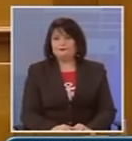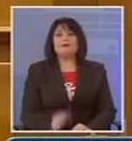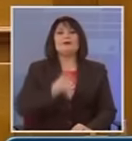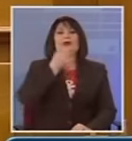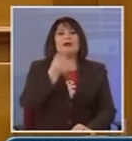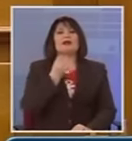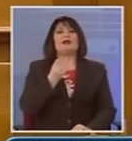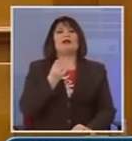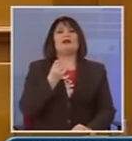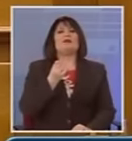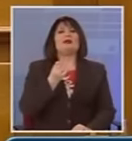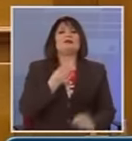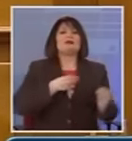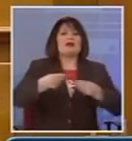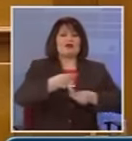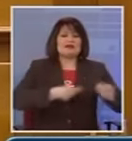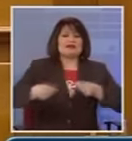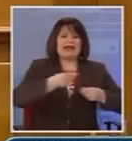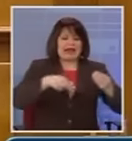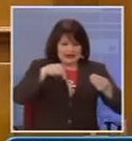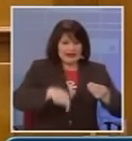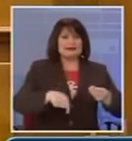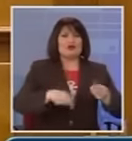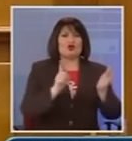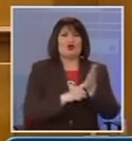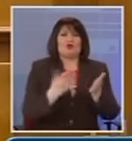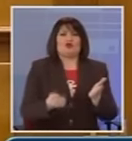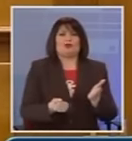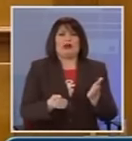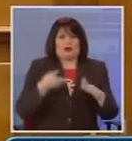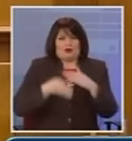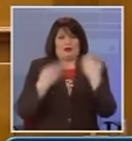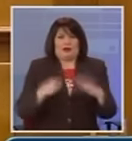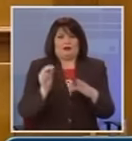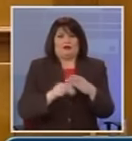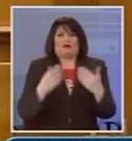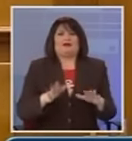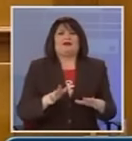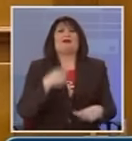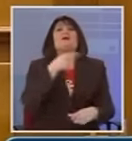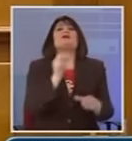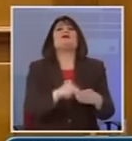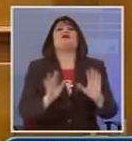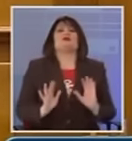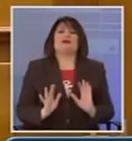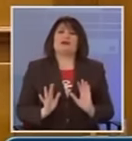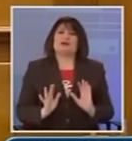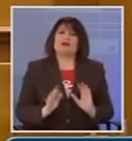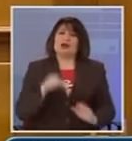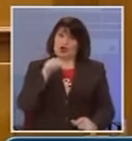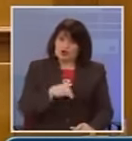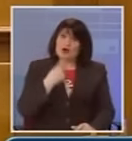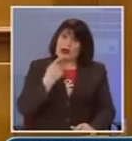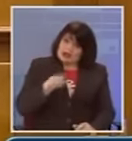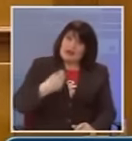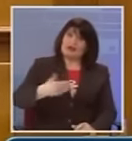για ενδομηλικές συναλλαγές. Μα υπάρχει ήδη σχετική νομοθεσία. Την περάσαμε. Εσείς δεν την ψηφίσατε. Τώρα απλώς την